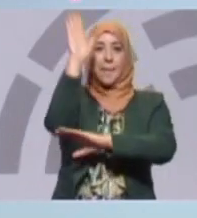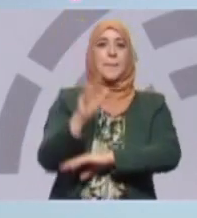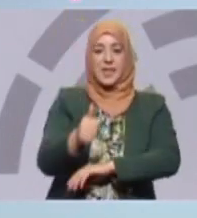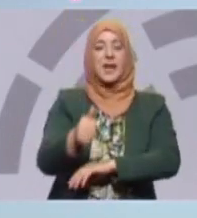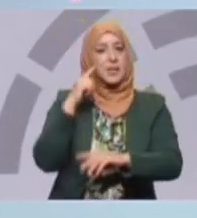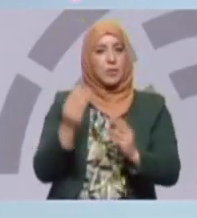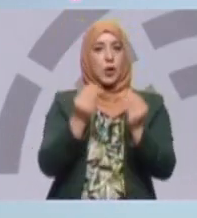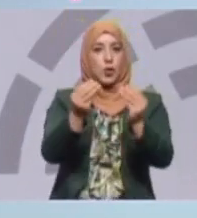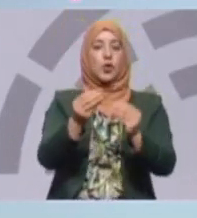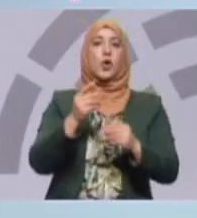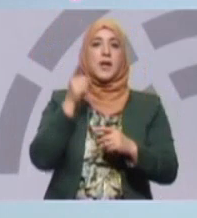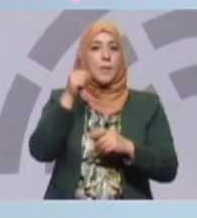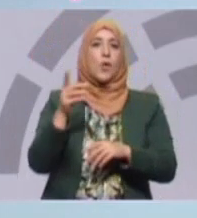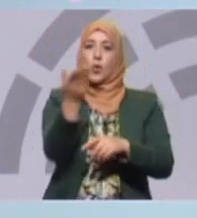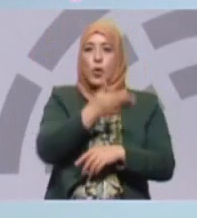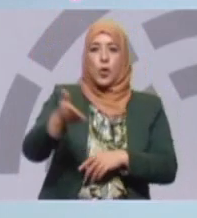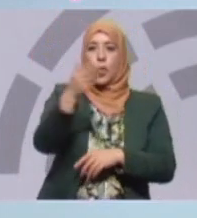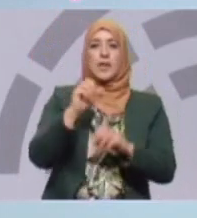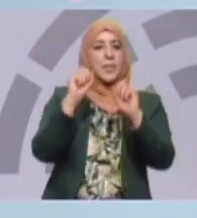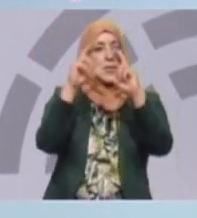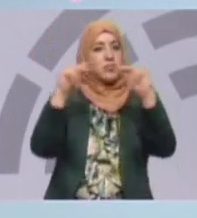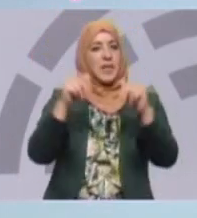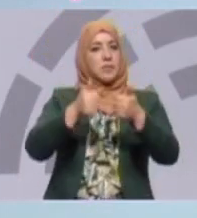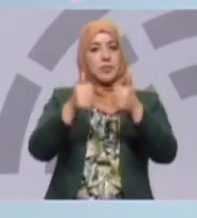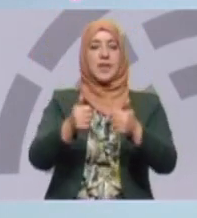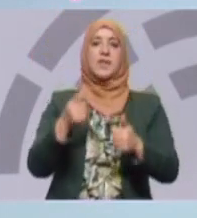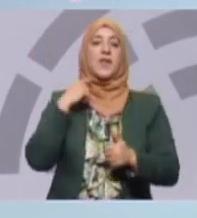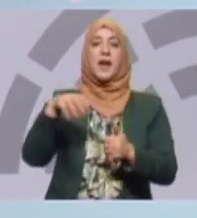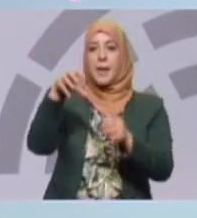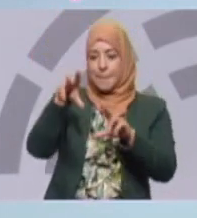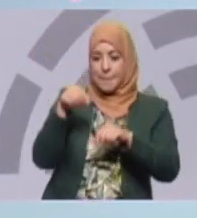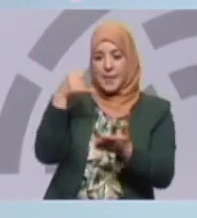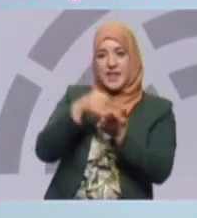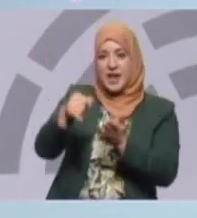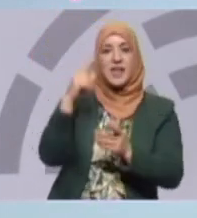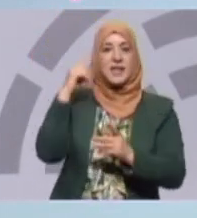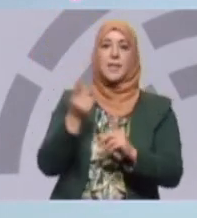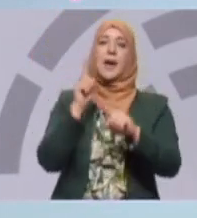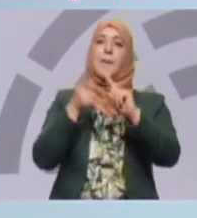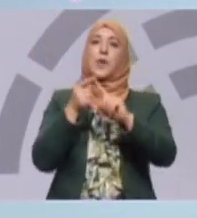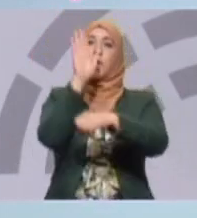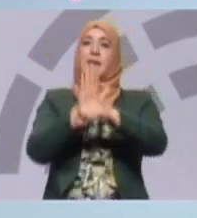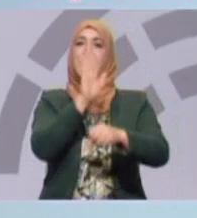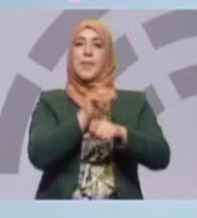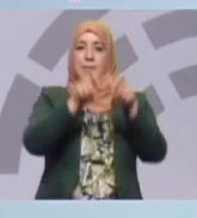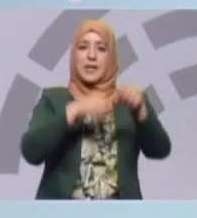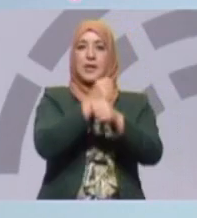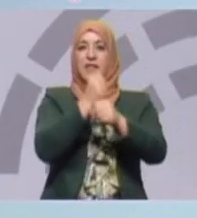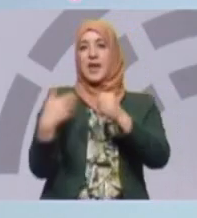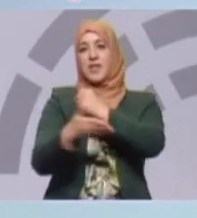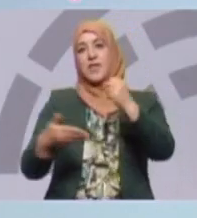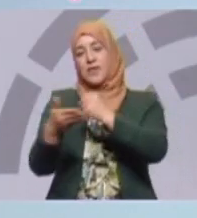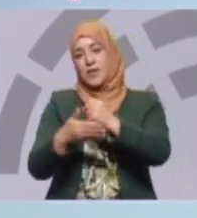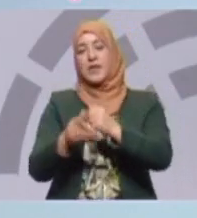وتستفيد منها مدينه بقالته كذلك بالنسبه لمدينه البخالته العنايه اكثر بالفلاح في منطقه الزبيد ومنطقه البحيره ومن طاقه